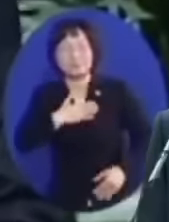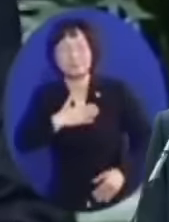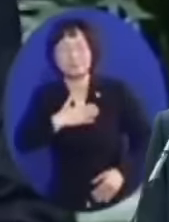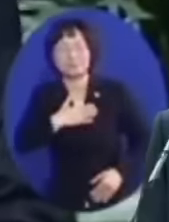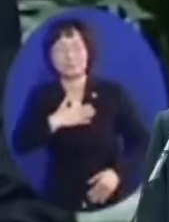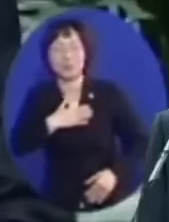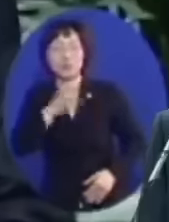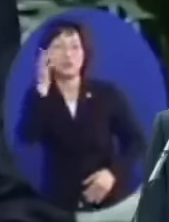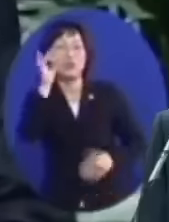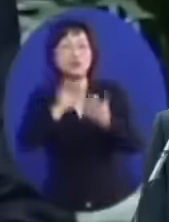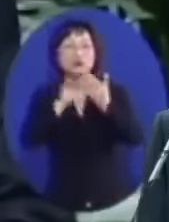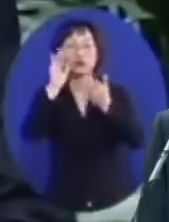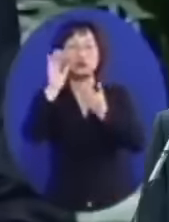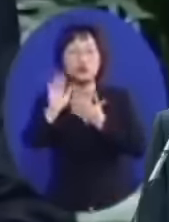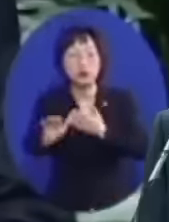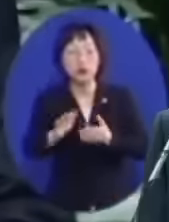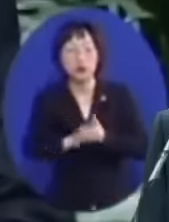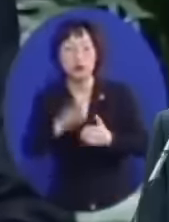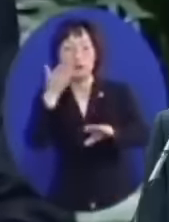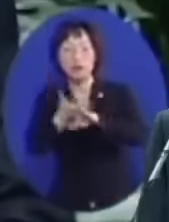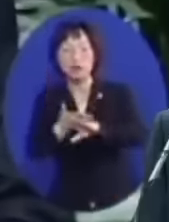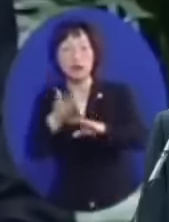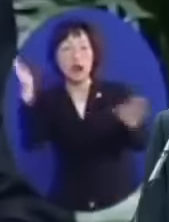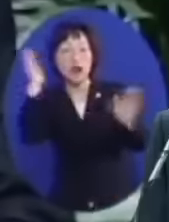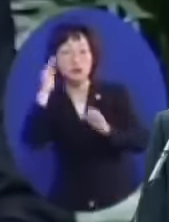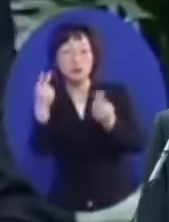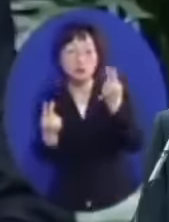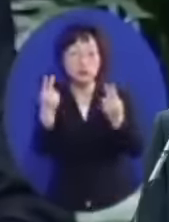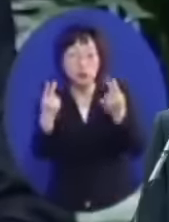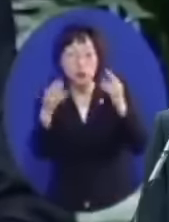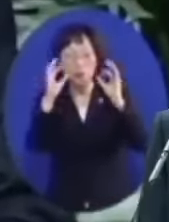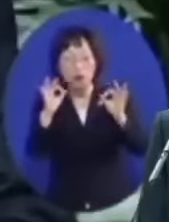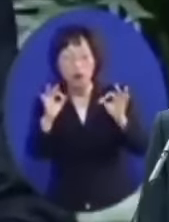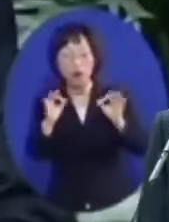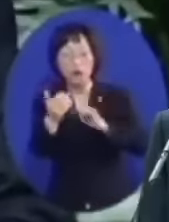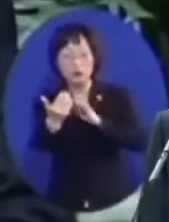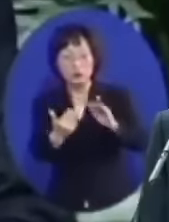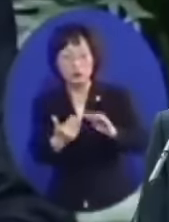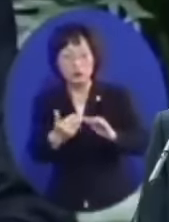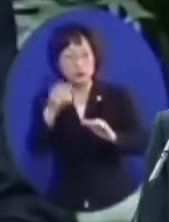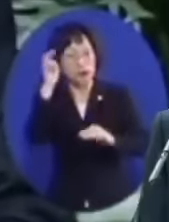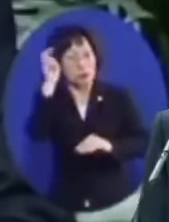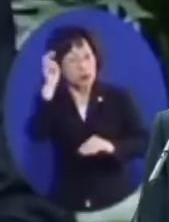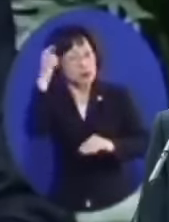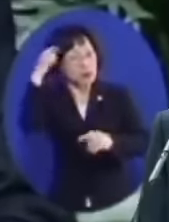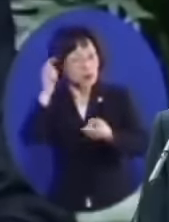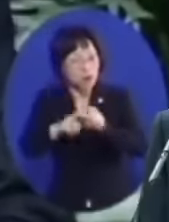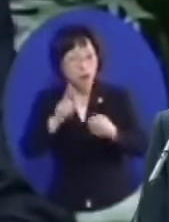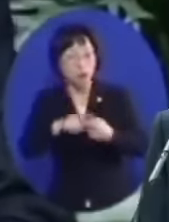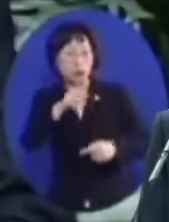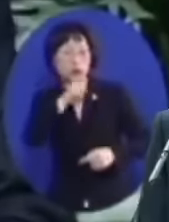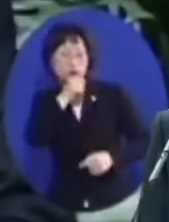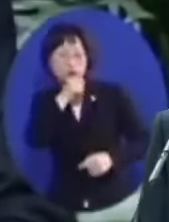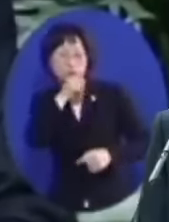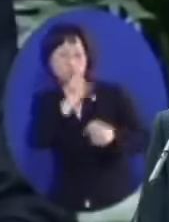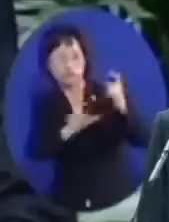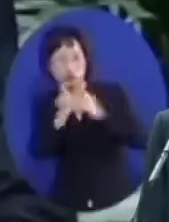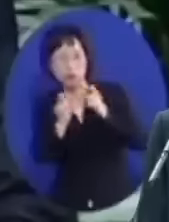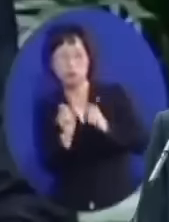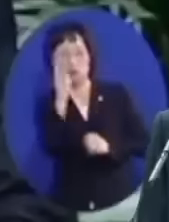10개월이 지난 후에 그들은 다른 학생들과 비교해 보았으니 이미 얘기한 대로 그들의 성적은 월등하게